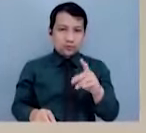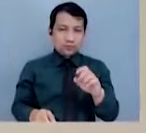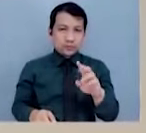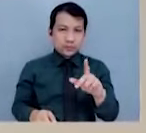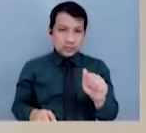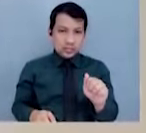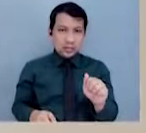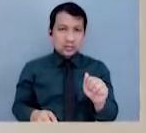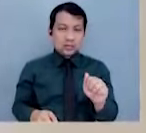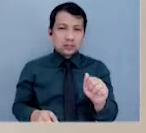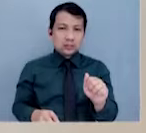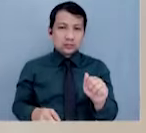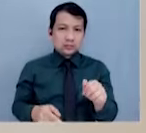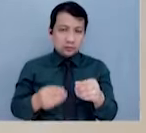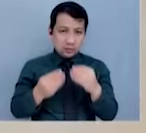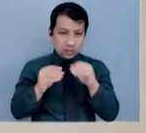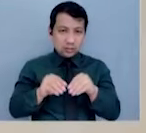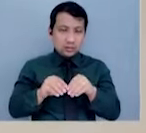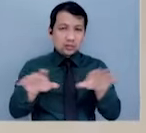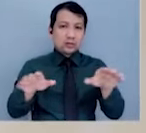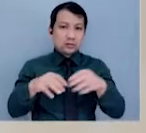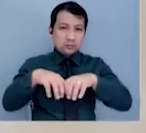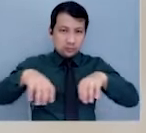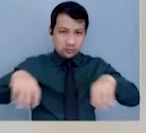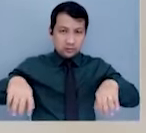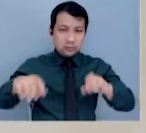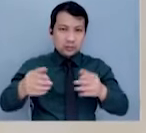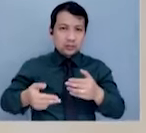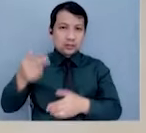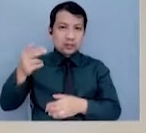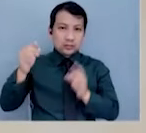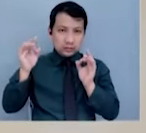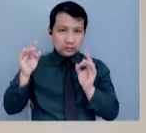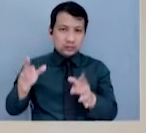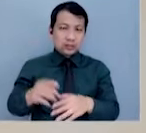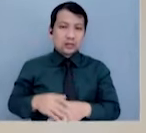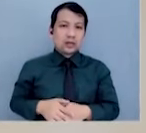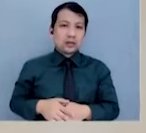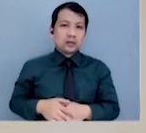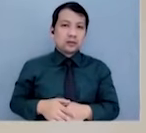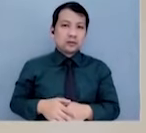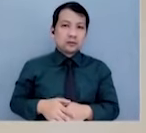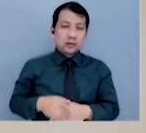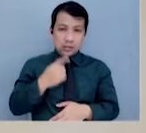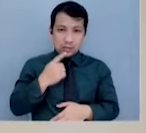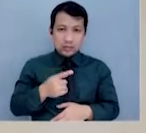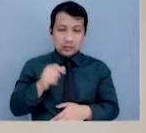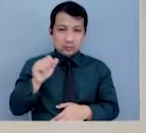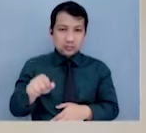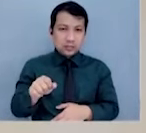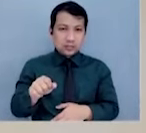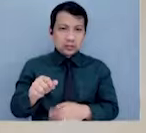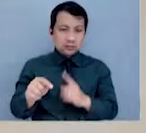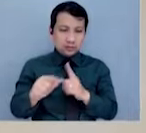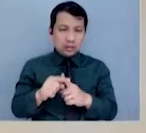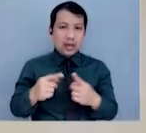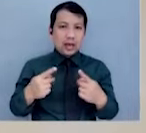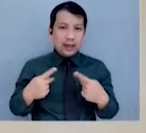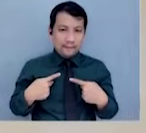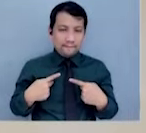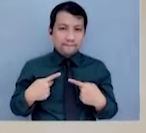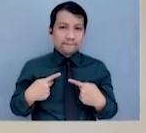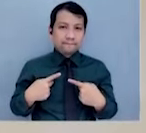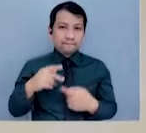na ng spillover sa kalapit na bayan. High risk na din yung other municipalities. Doon sa mga lugar na merong